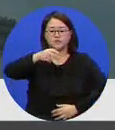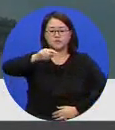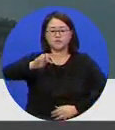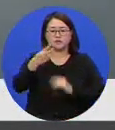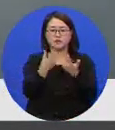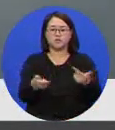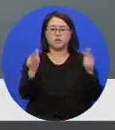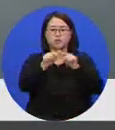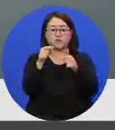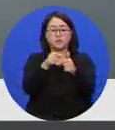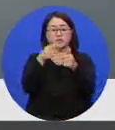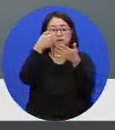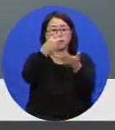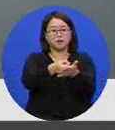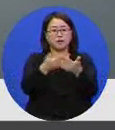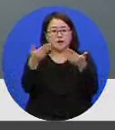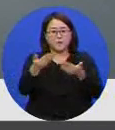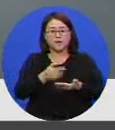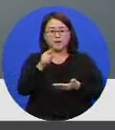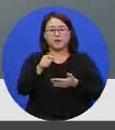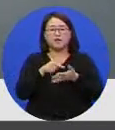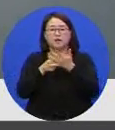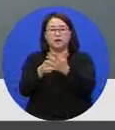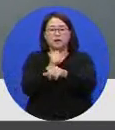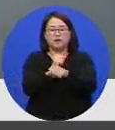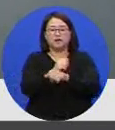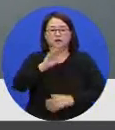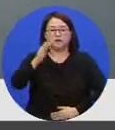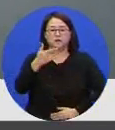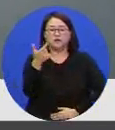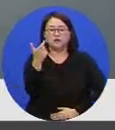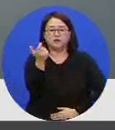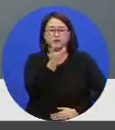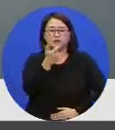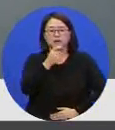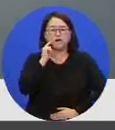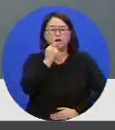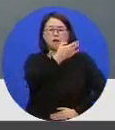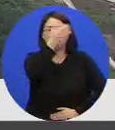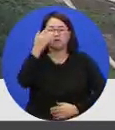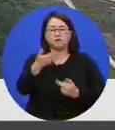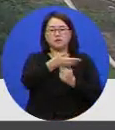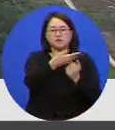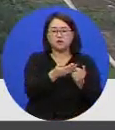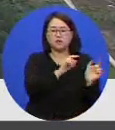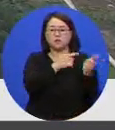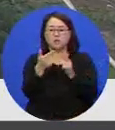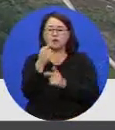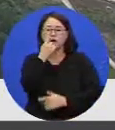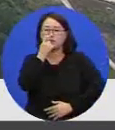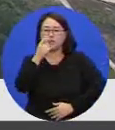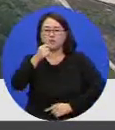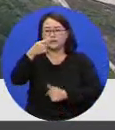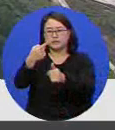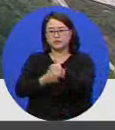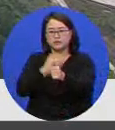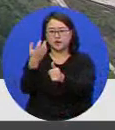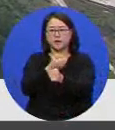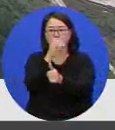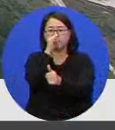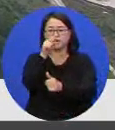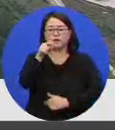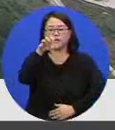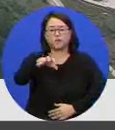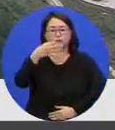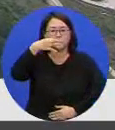개의 아름다운 섬과 풍부한 지질 자원을 갖고 있는 고군산 군도를 국가 지질공원으로 인증받기 위해 추진